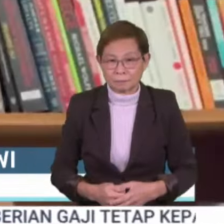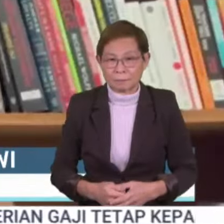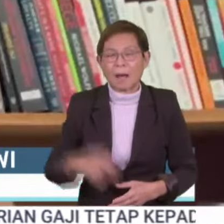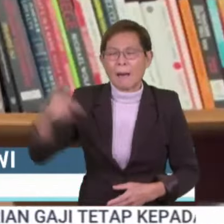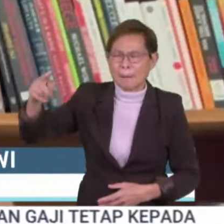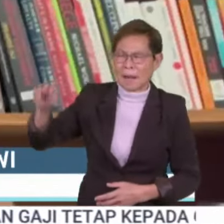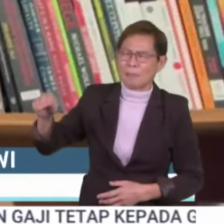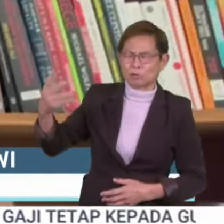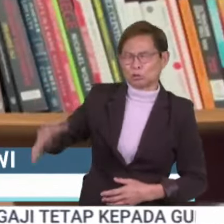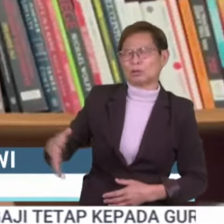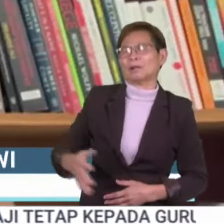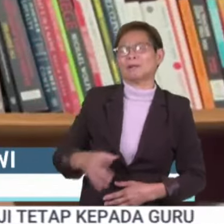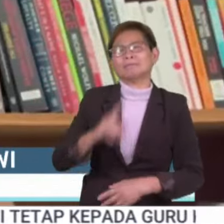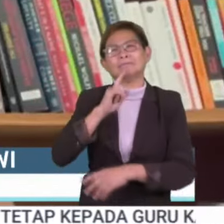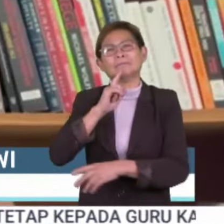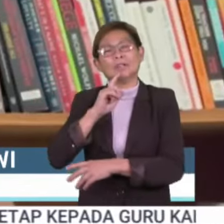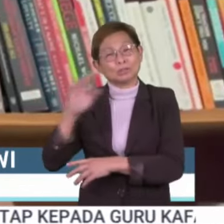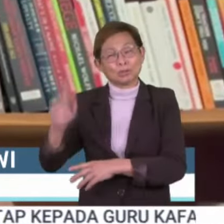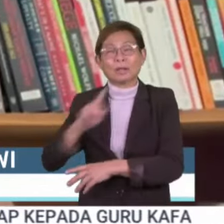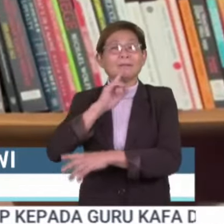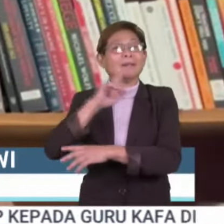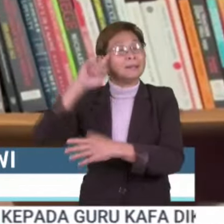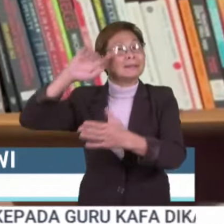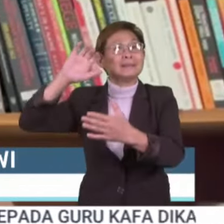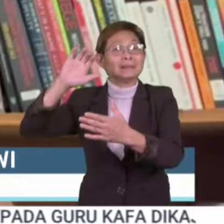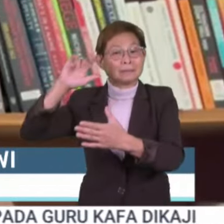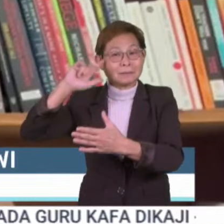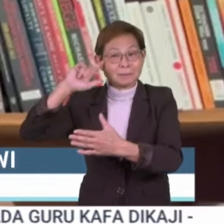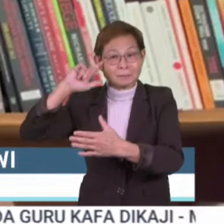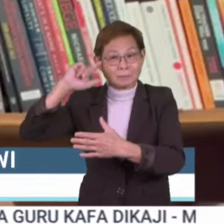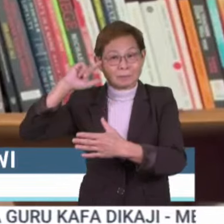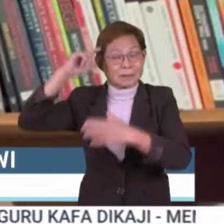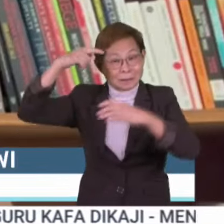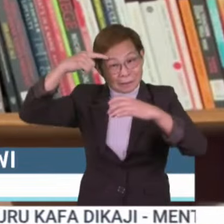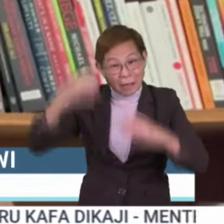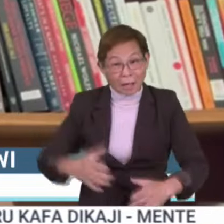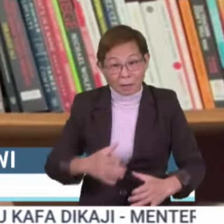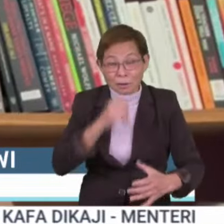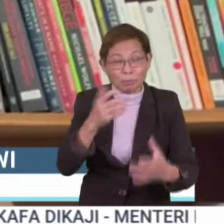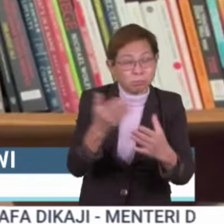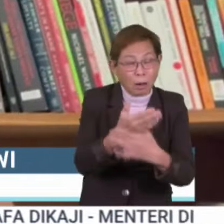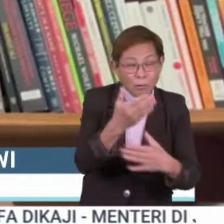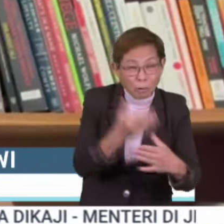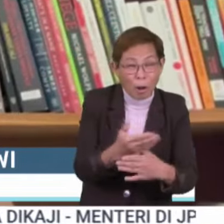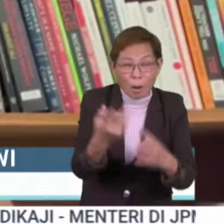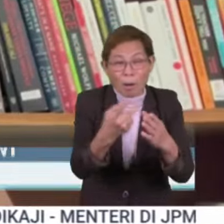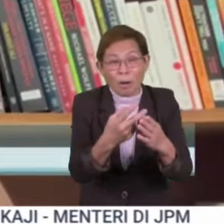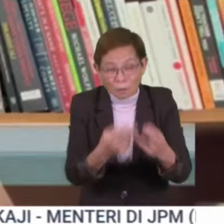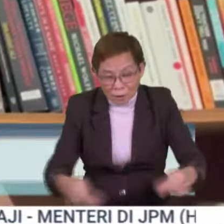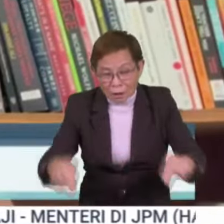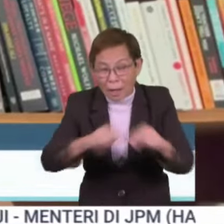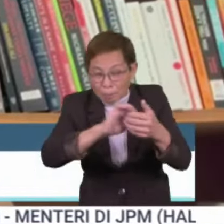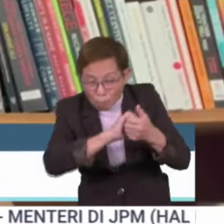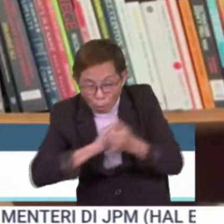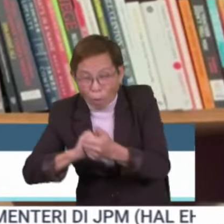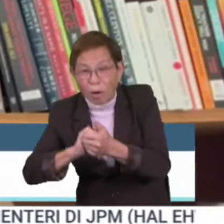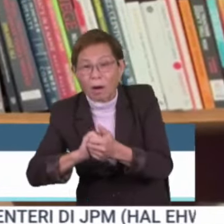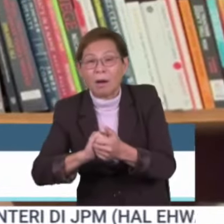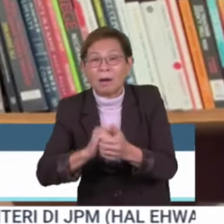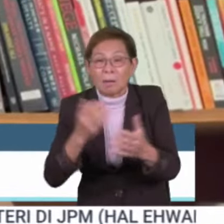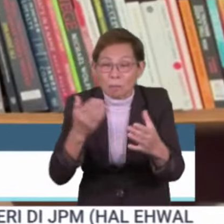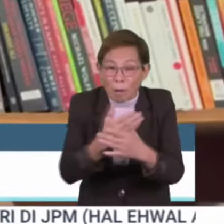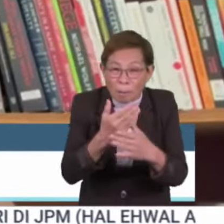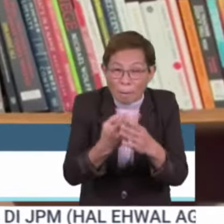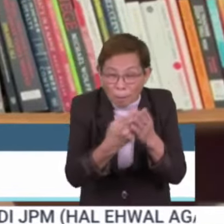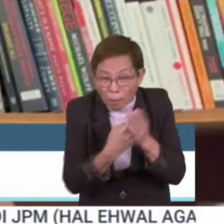Perdana Menteri sendiri sudah memberikan keyakinan bahawa ini tidak akan mengganggu-gugat nilai keharmonian, kemufakatan, perpaduan. Kerana ini juga selaras